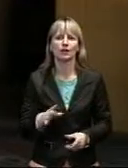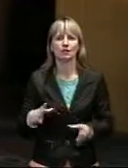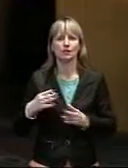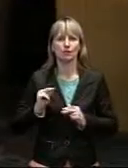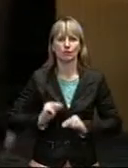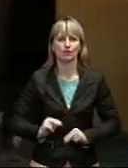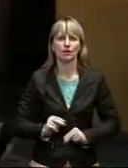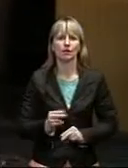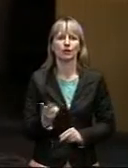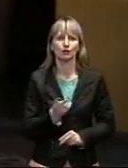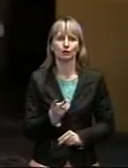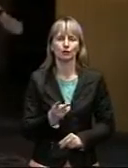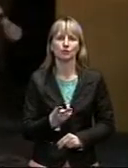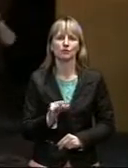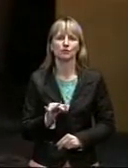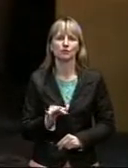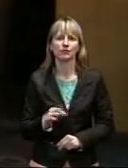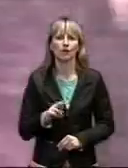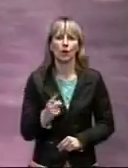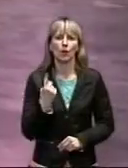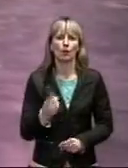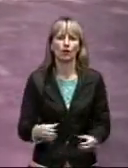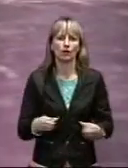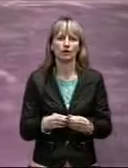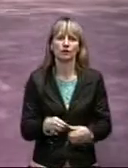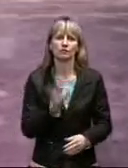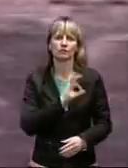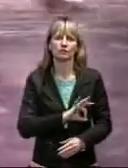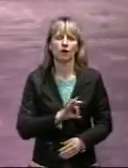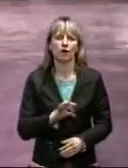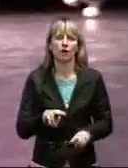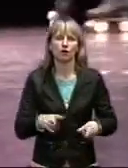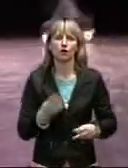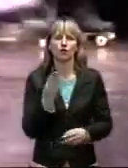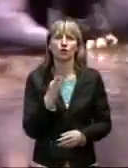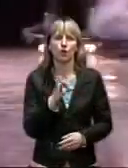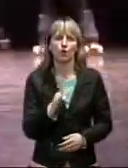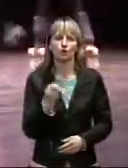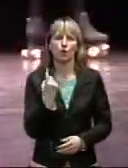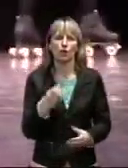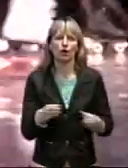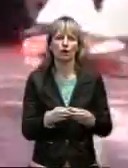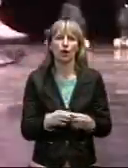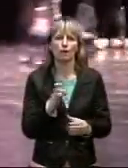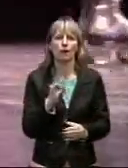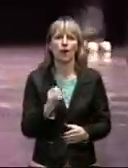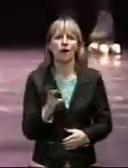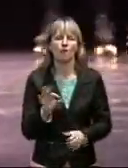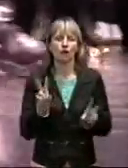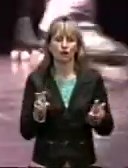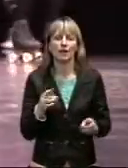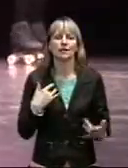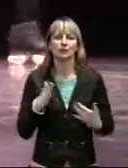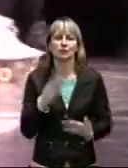взаємодіють один з одним, як, власне, один колектив. Задіяний в хореографічному шоу ще один колектив «Браво» на сцені